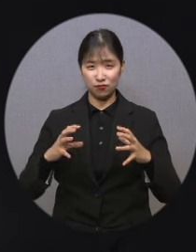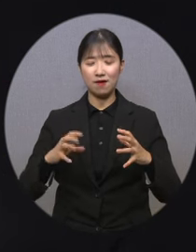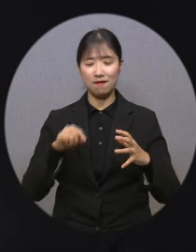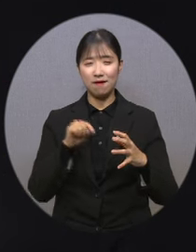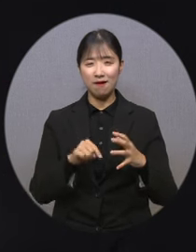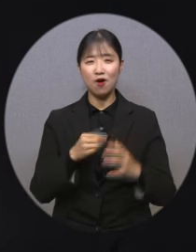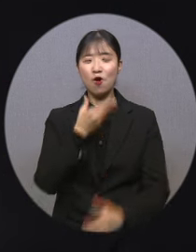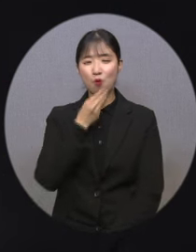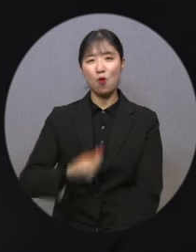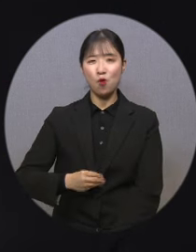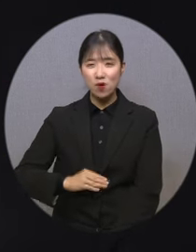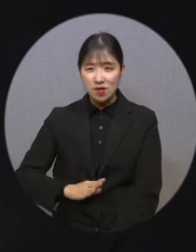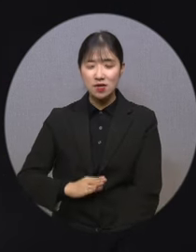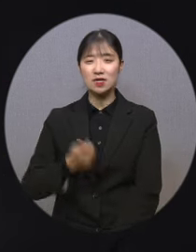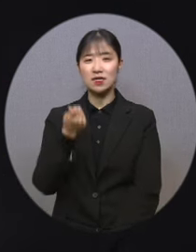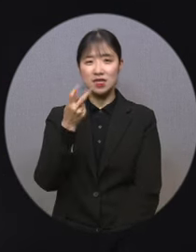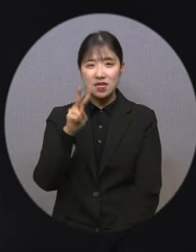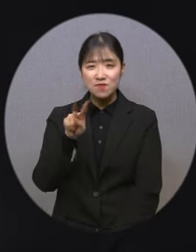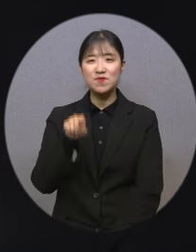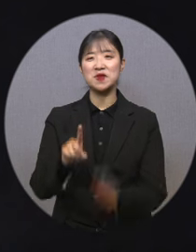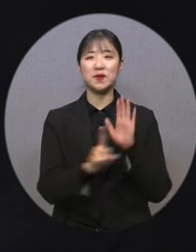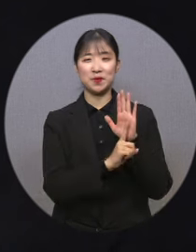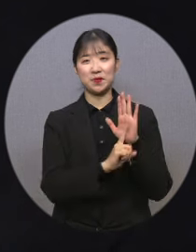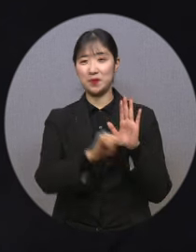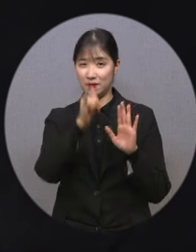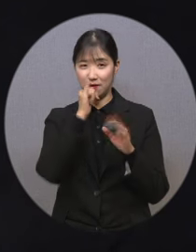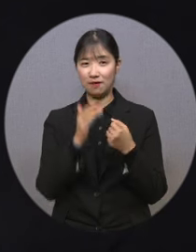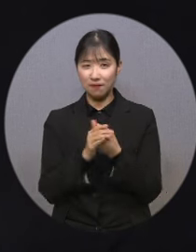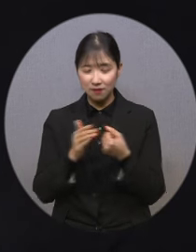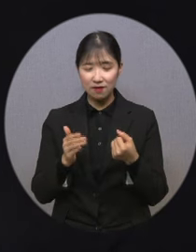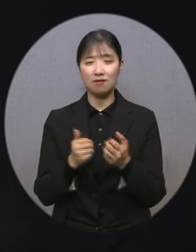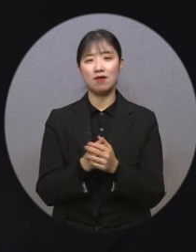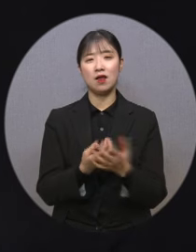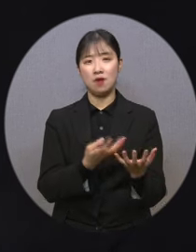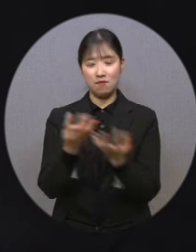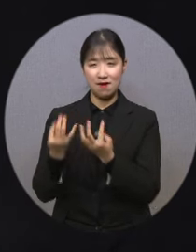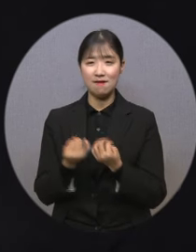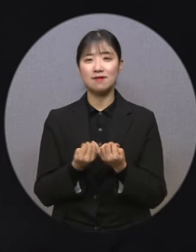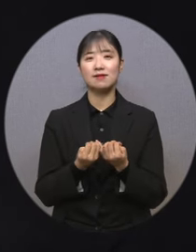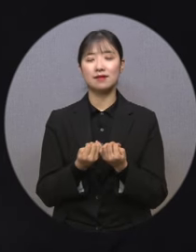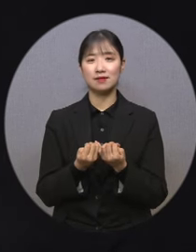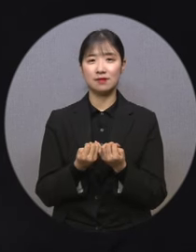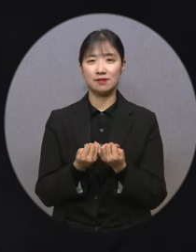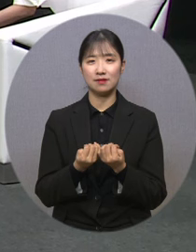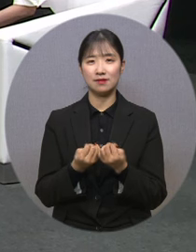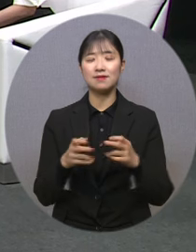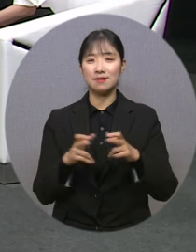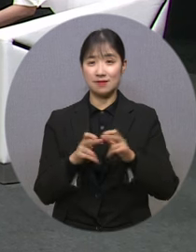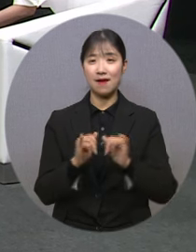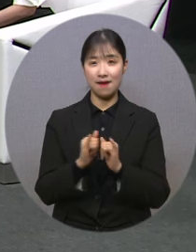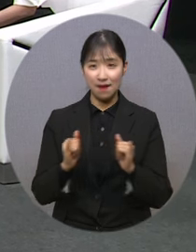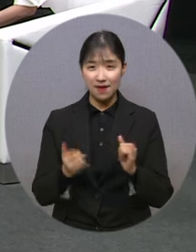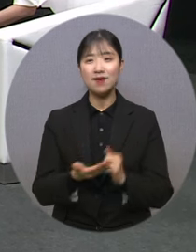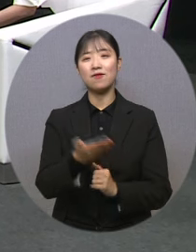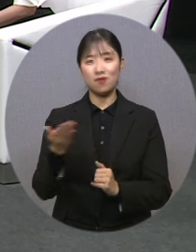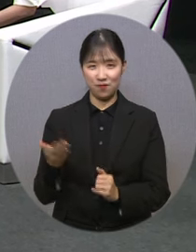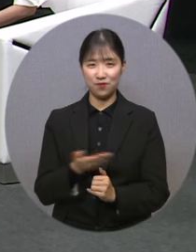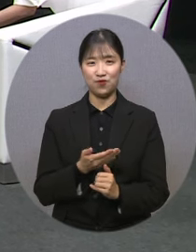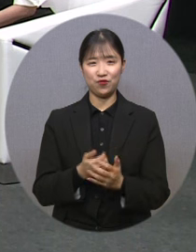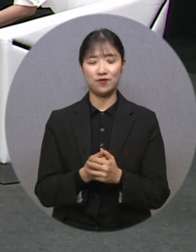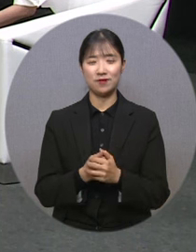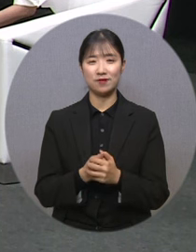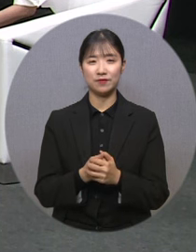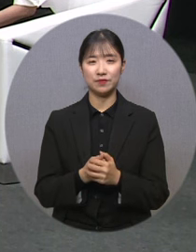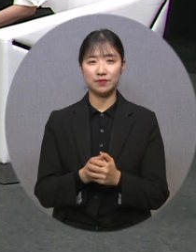gt 위를 또 허용해 가지고 에 많은 에 장애인들이 도